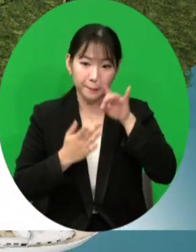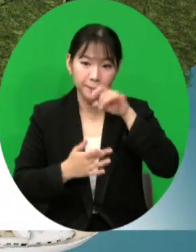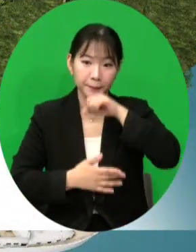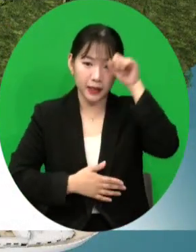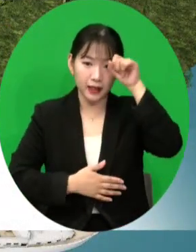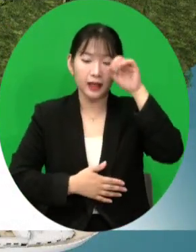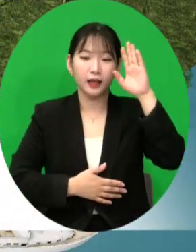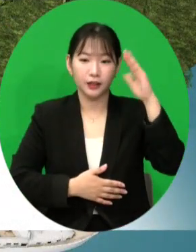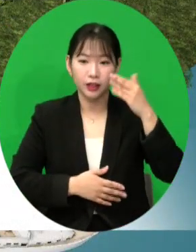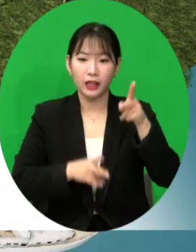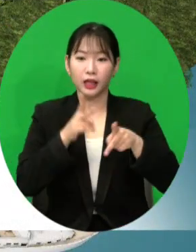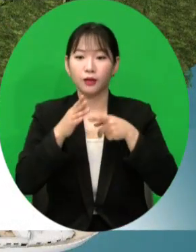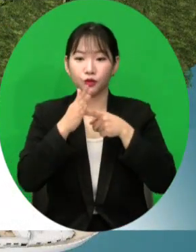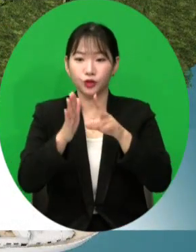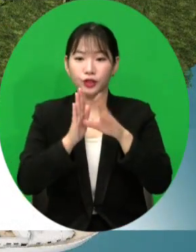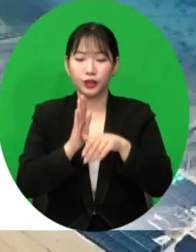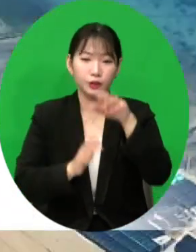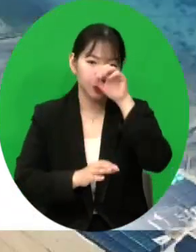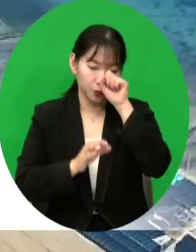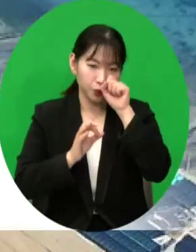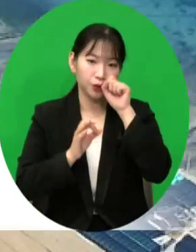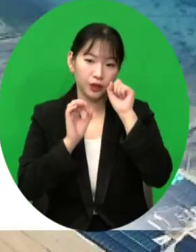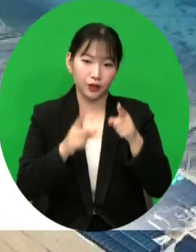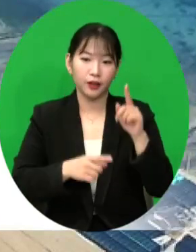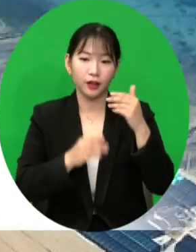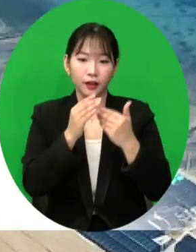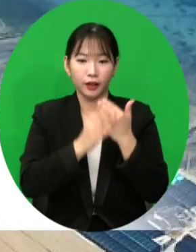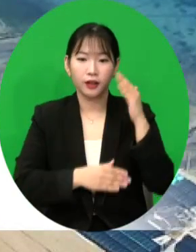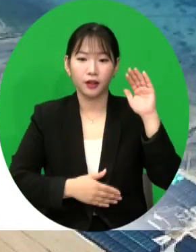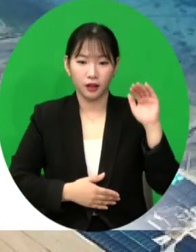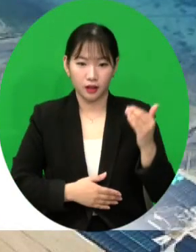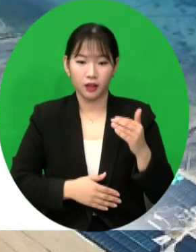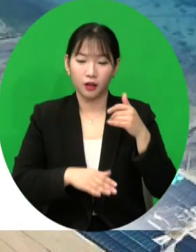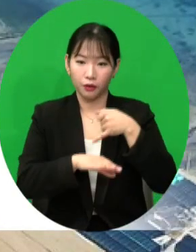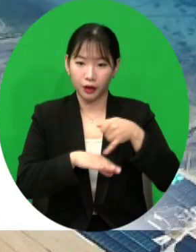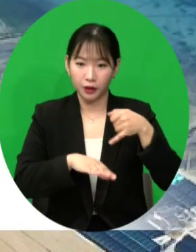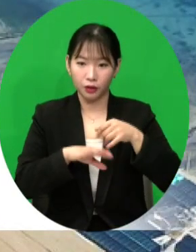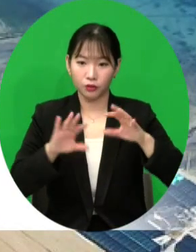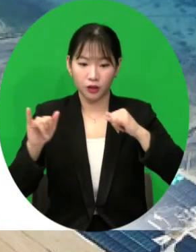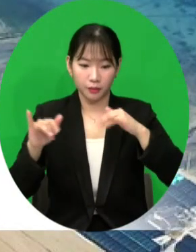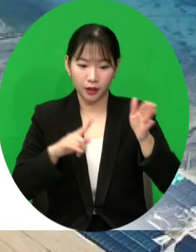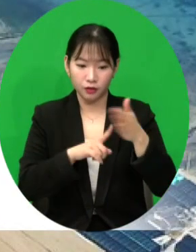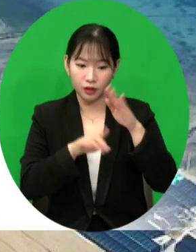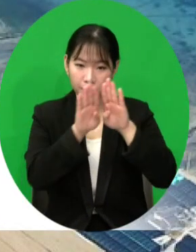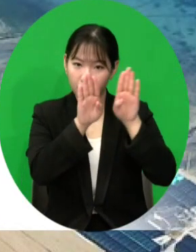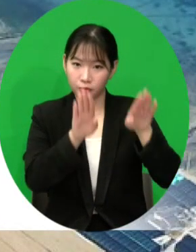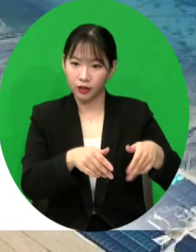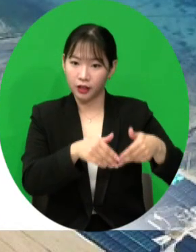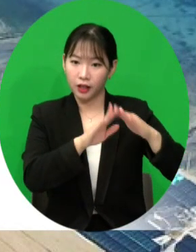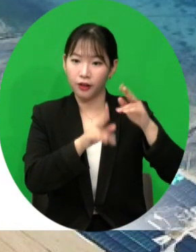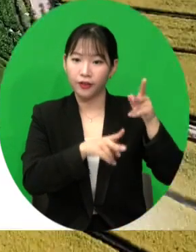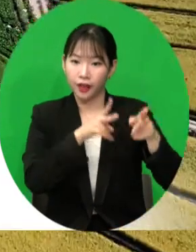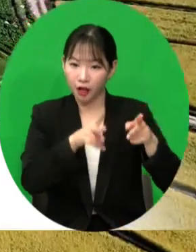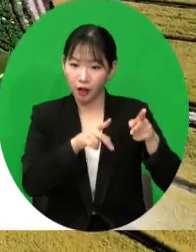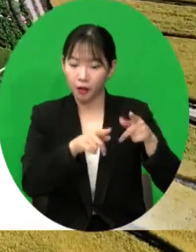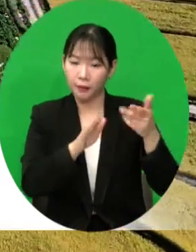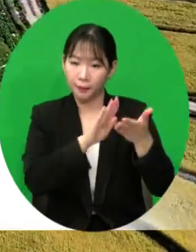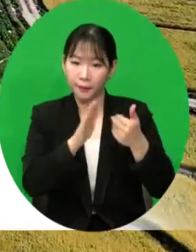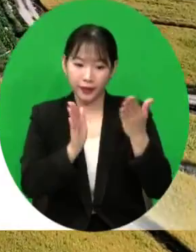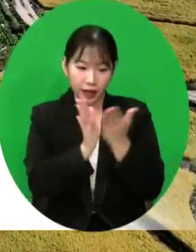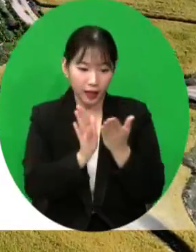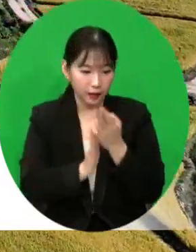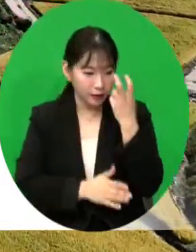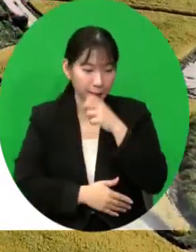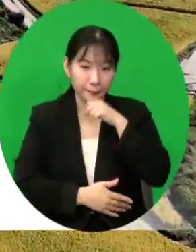서정도 사업 추진에 청신호가 켜졌습니다 완도군은 국립 해양 수산 박물관 걸립 사업에 예비타당성